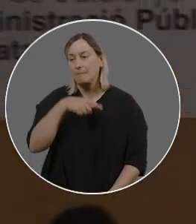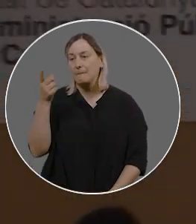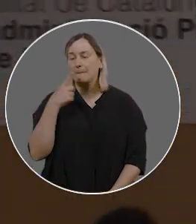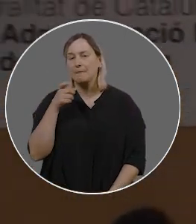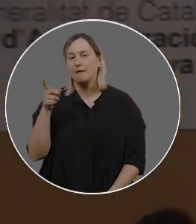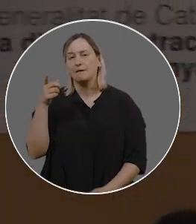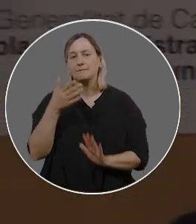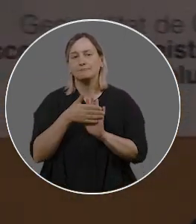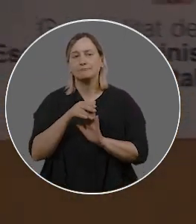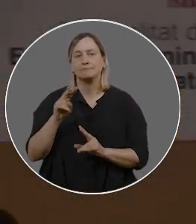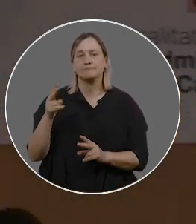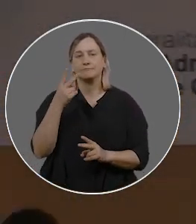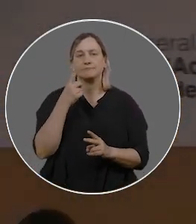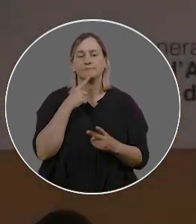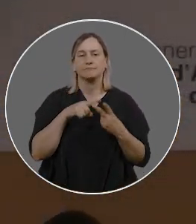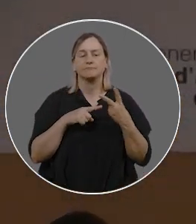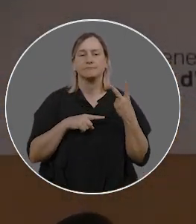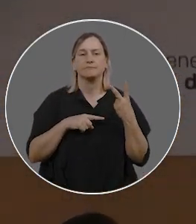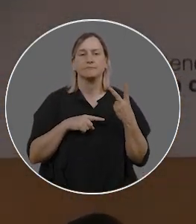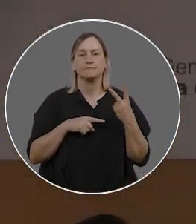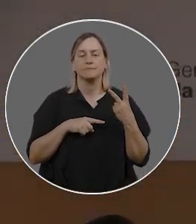per la segona ronda.